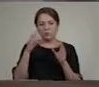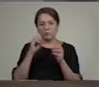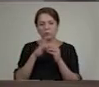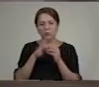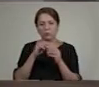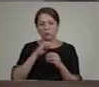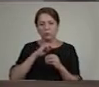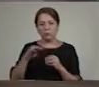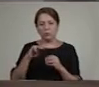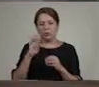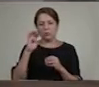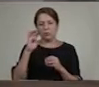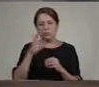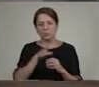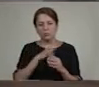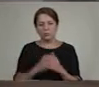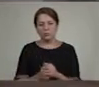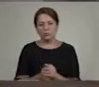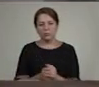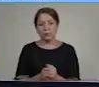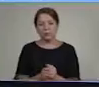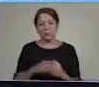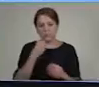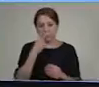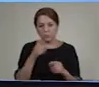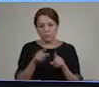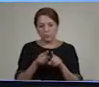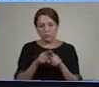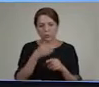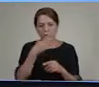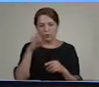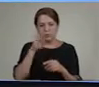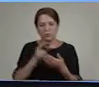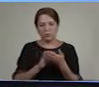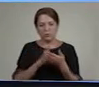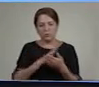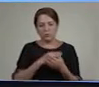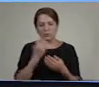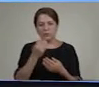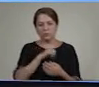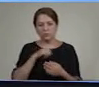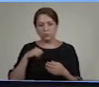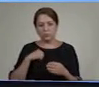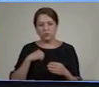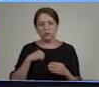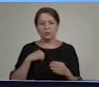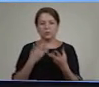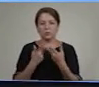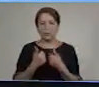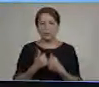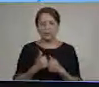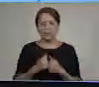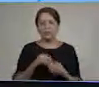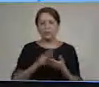17,814,400 hosil bo'ldi. Mana ko'rib turganingizdek, jadvalni to'ldirdik. Siz mustaqil ravishda hisoblang va